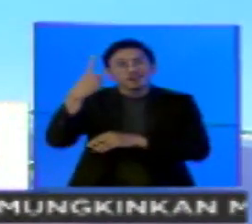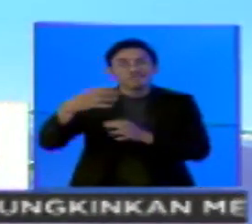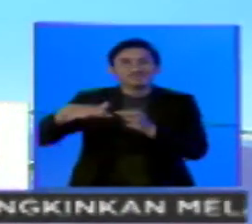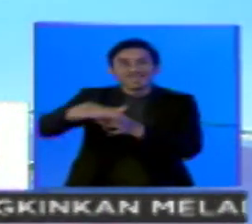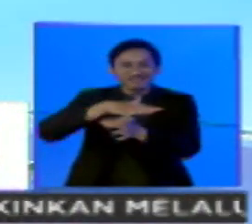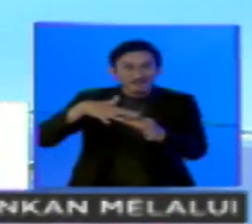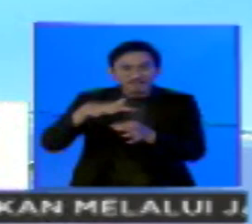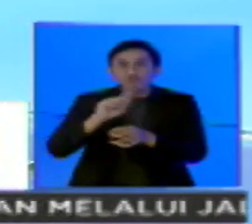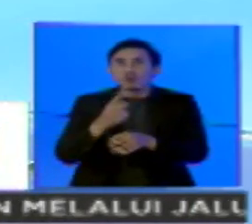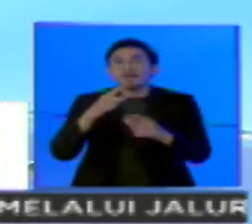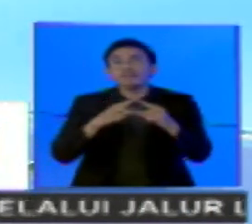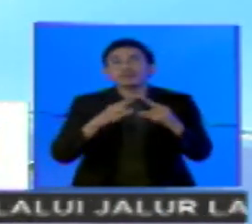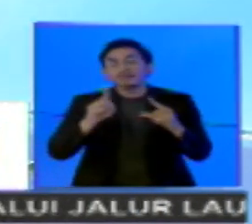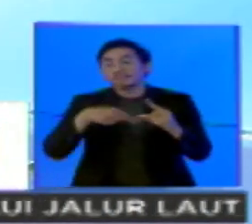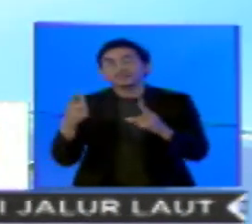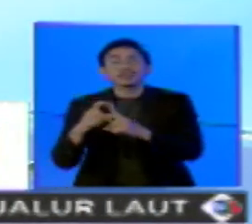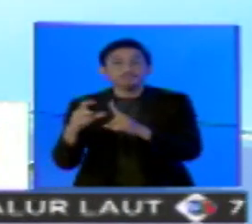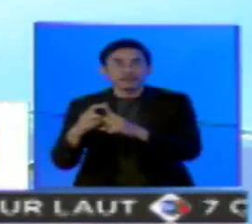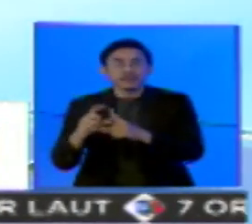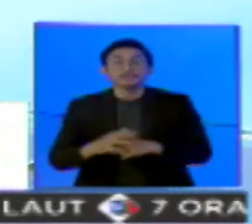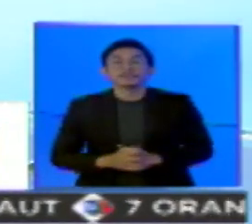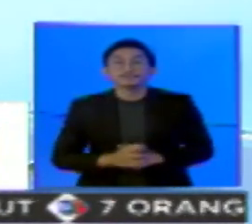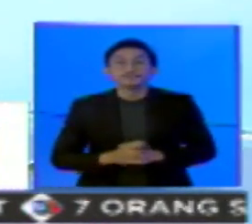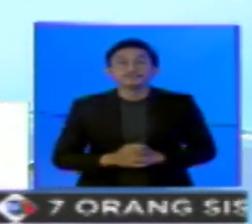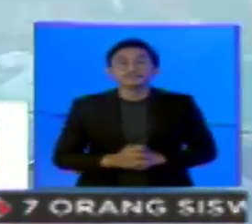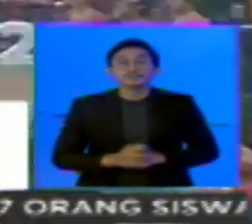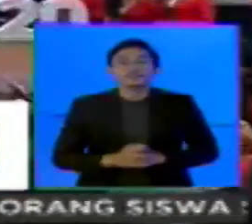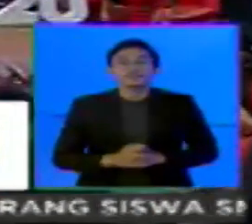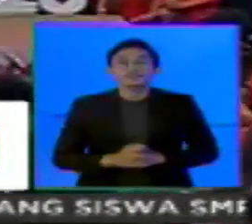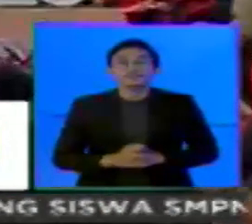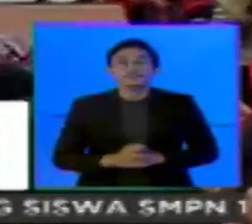dan berlangsung mulai April hingga Desember.